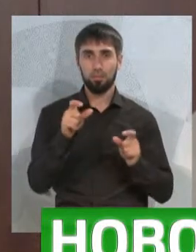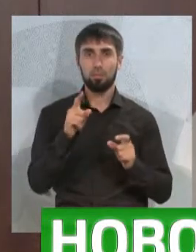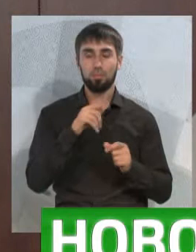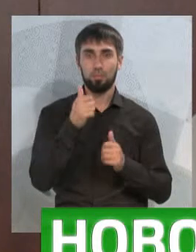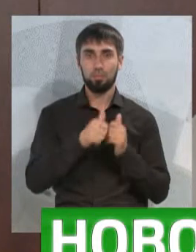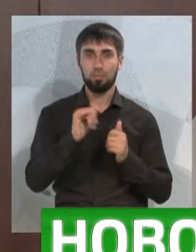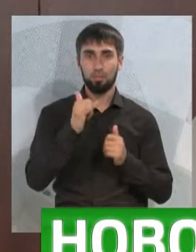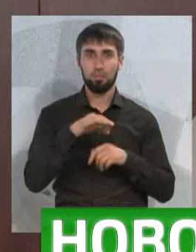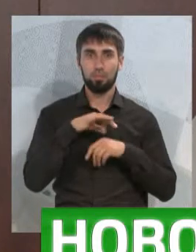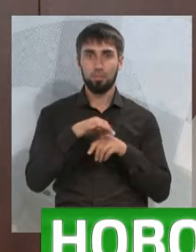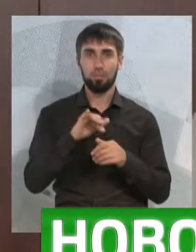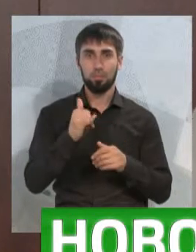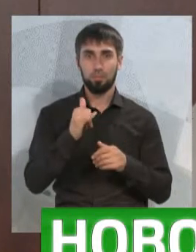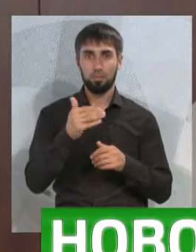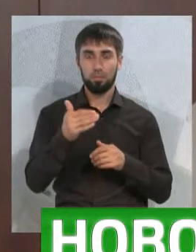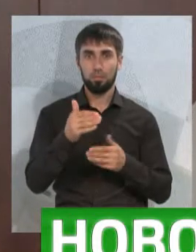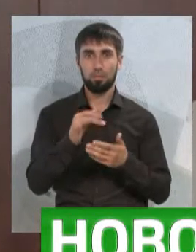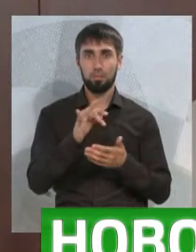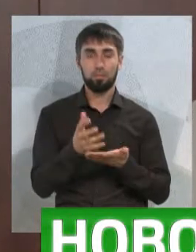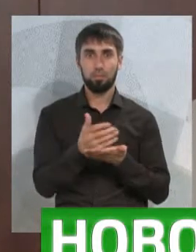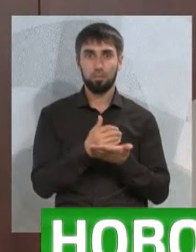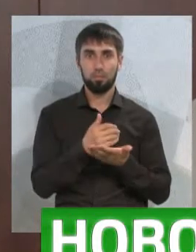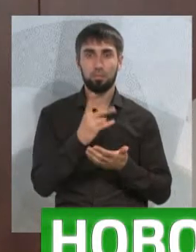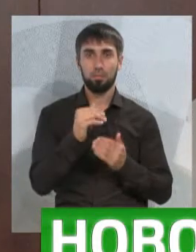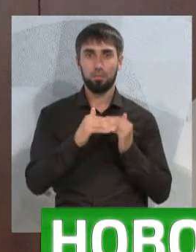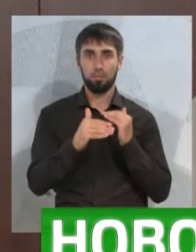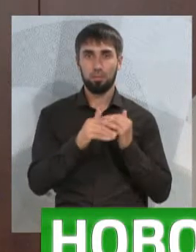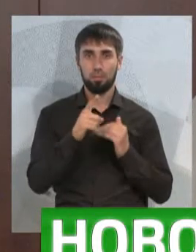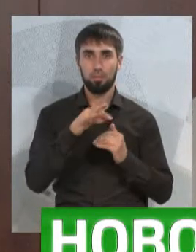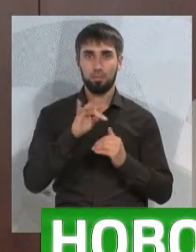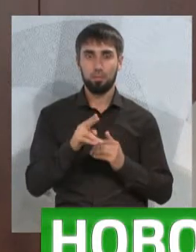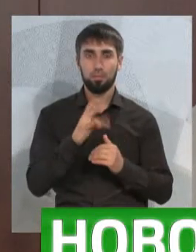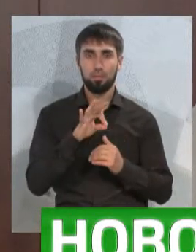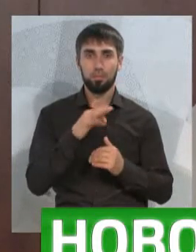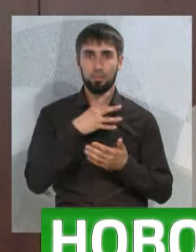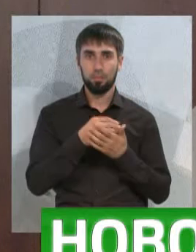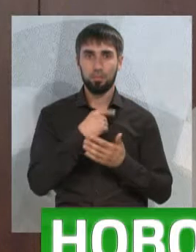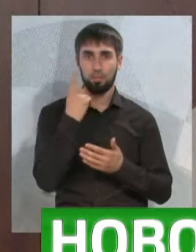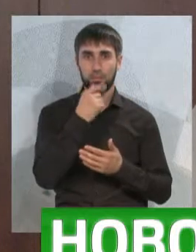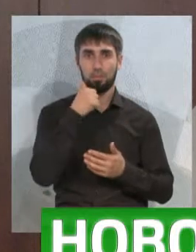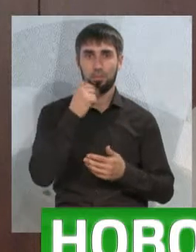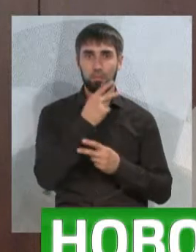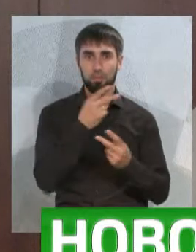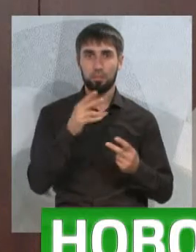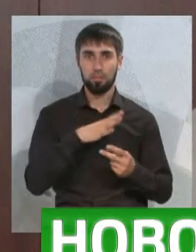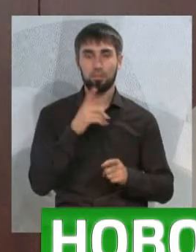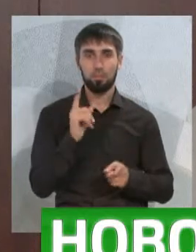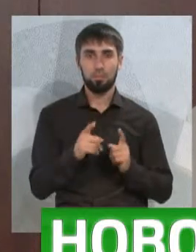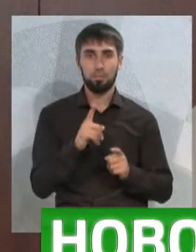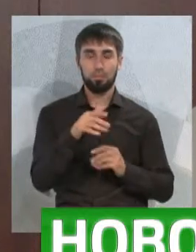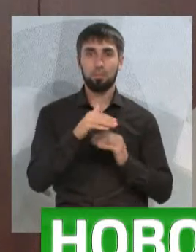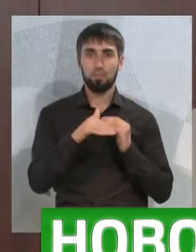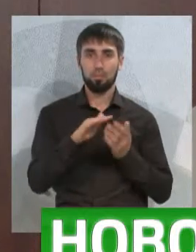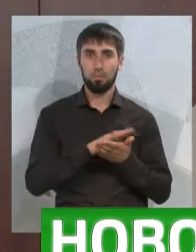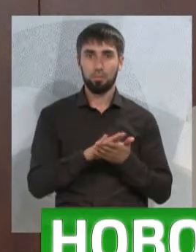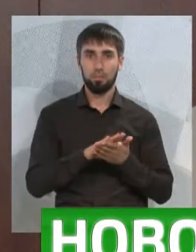чуть не каждую субботу проводят там субботники на территории заповедника. Но мы своими глазами вчера увидели, что действительно на территории чисто,